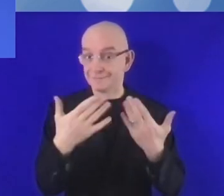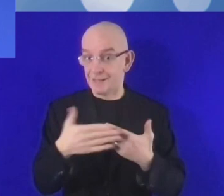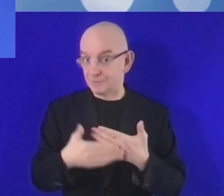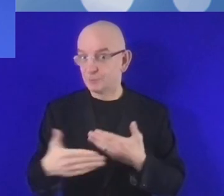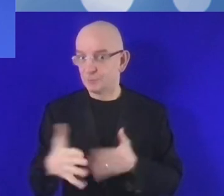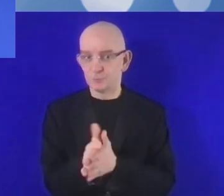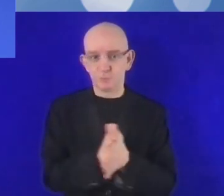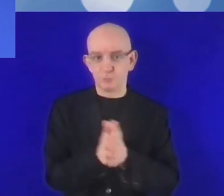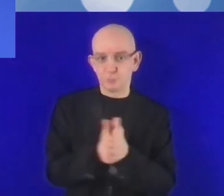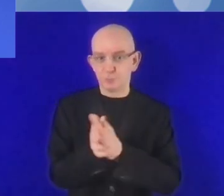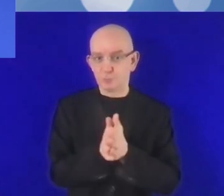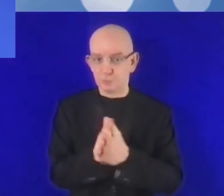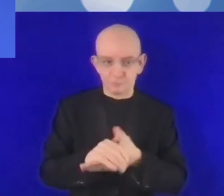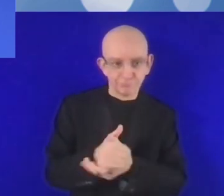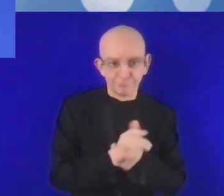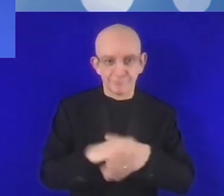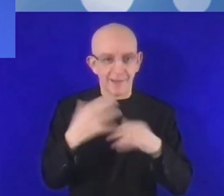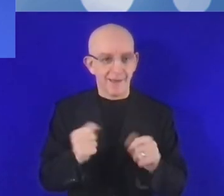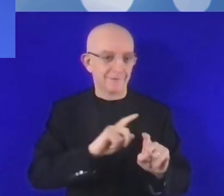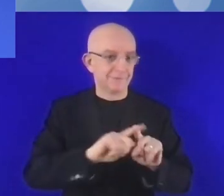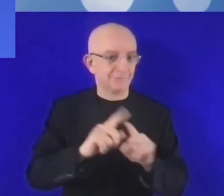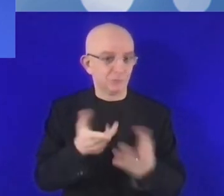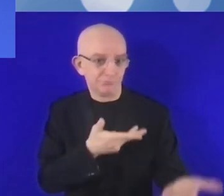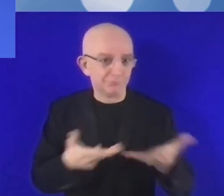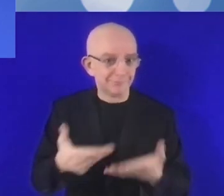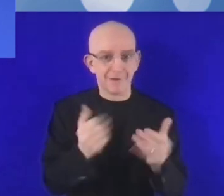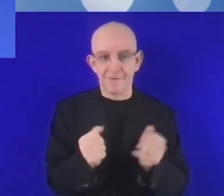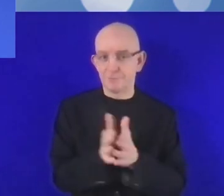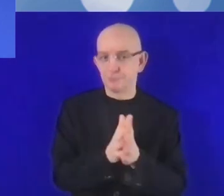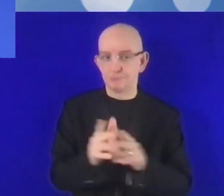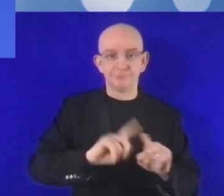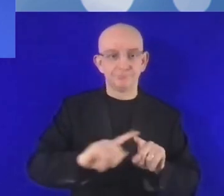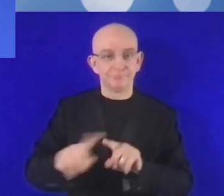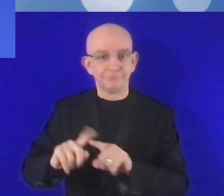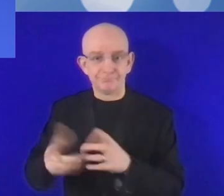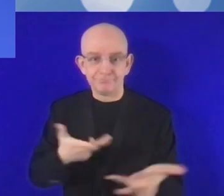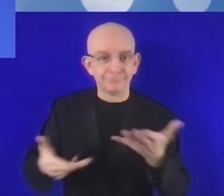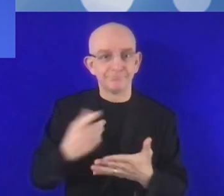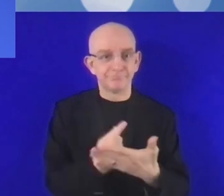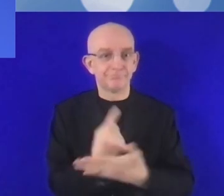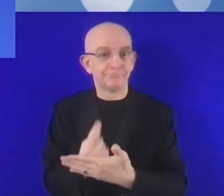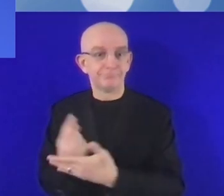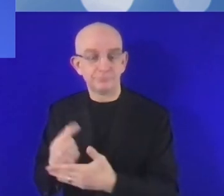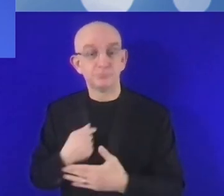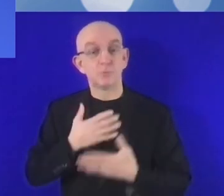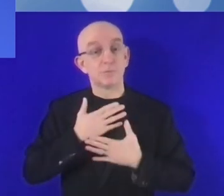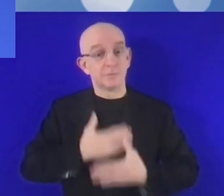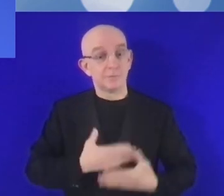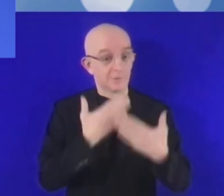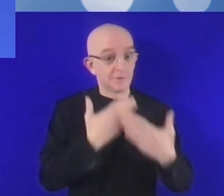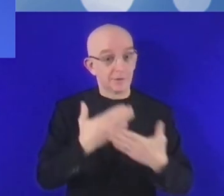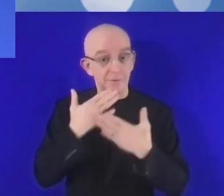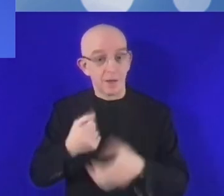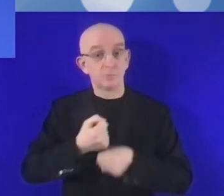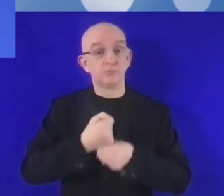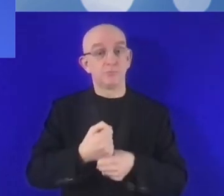нас впереди. Я лично хочу поблагодарить Организацию Объединенных Наций за то, что Польша получила